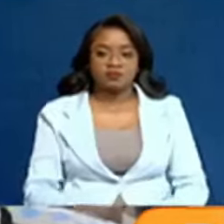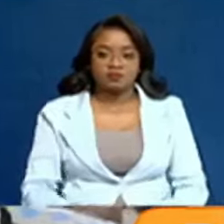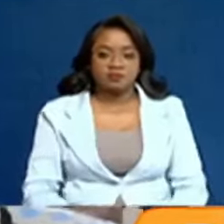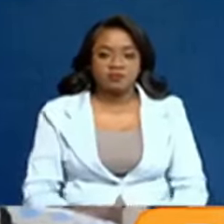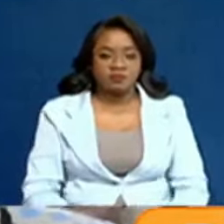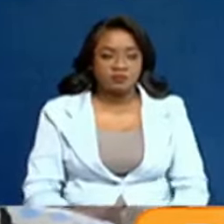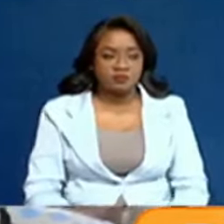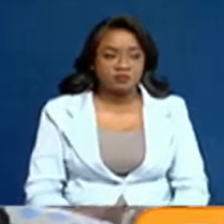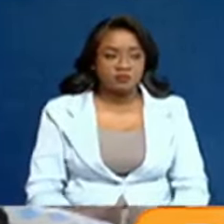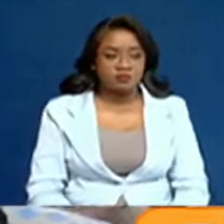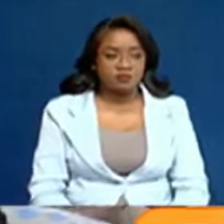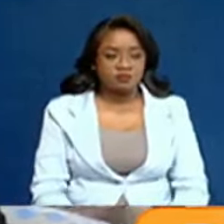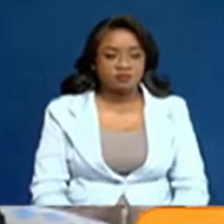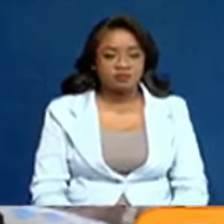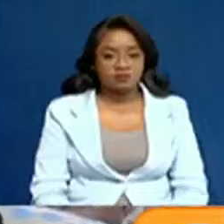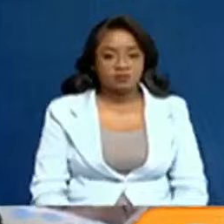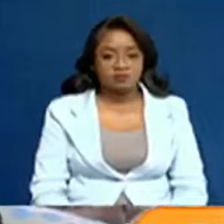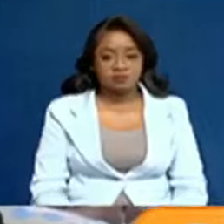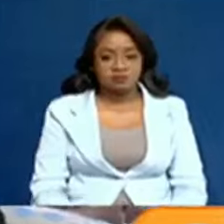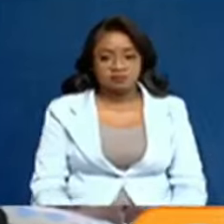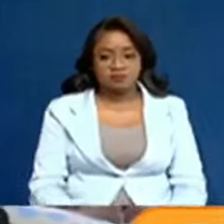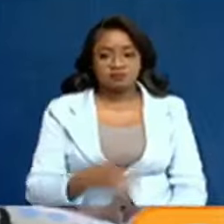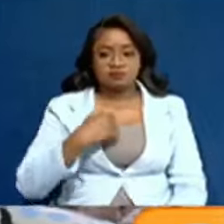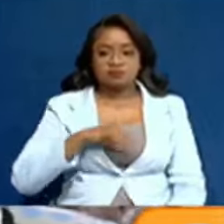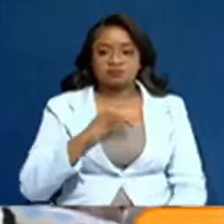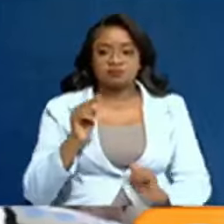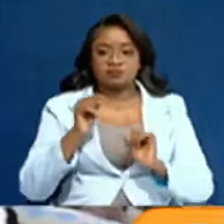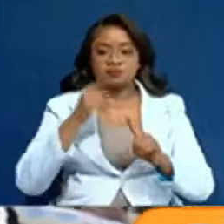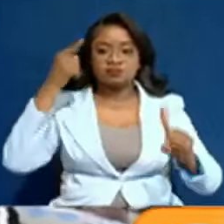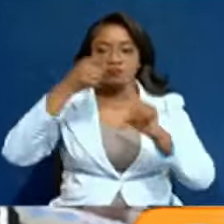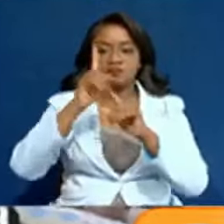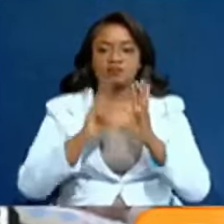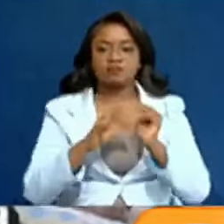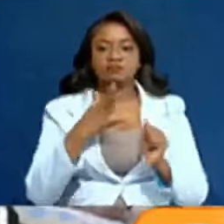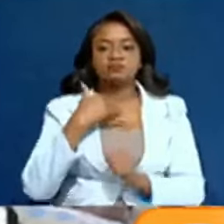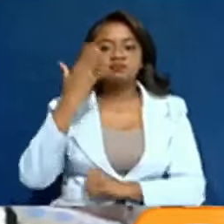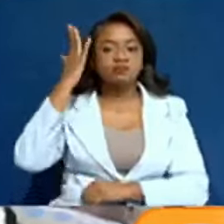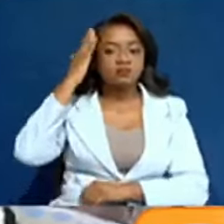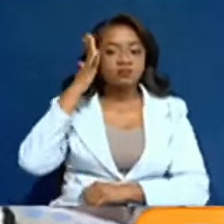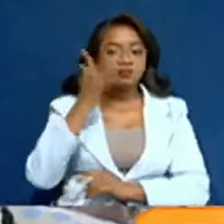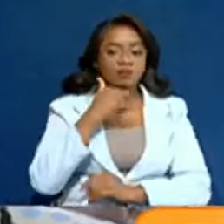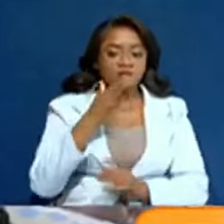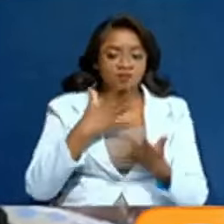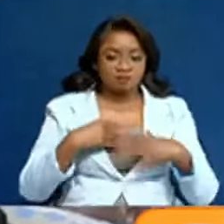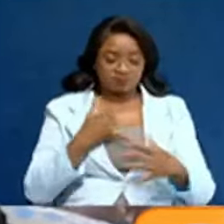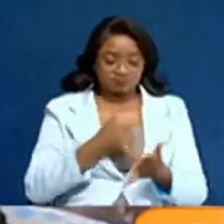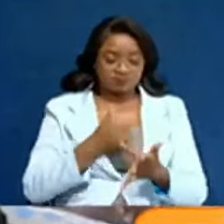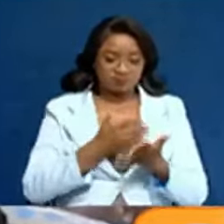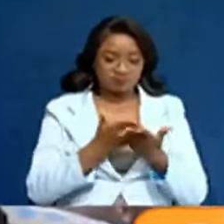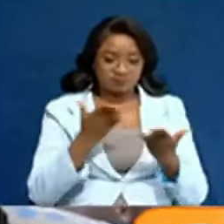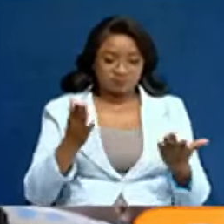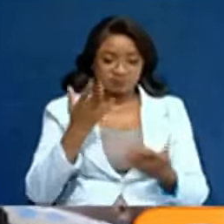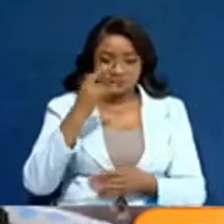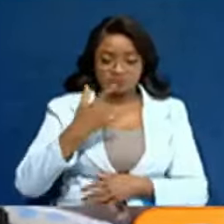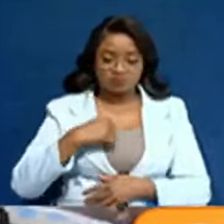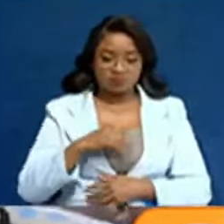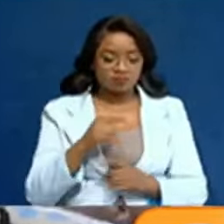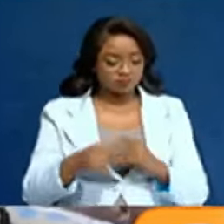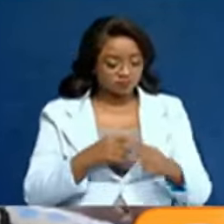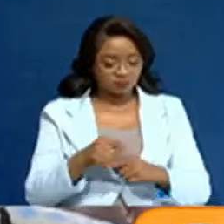Kuja kwa sababu tuone vile tutakavyo pata wale waliokuwa abducted, kwa sababu kuna timu tayari zinaendelea